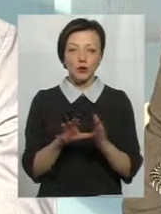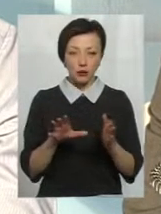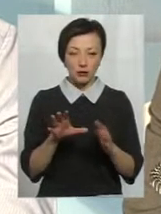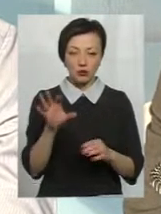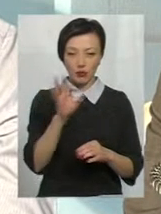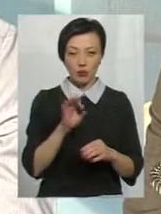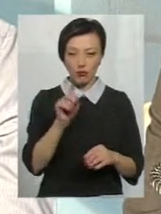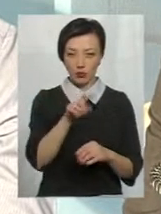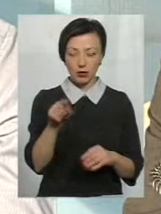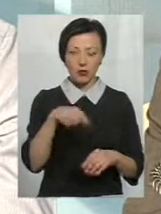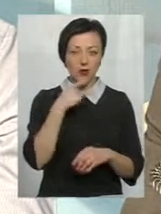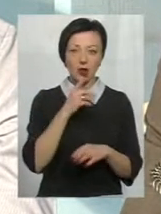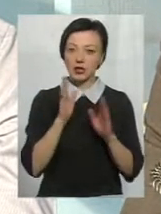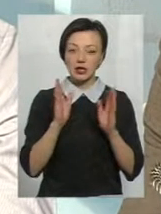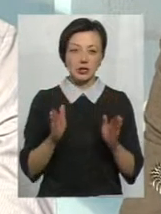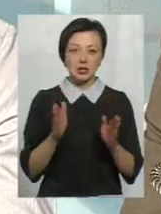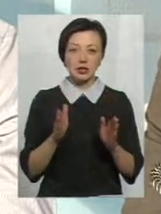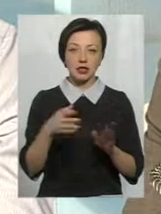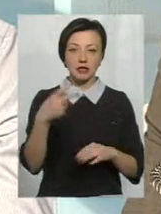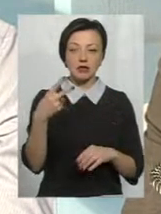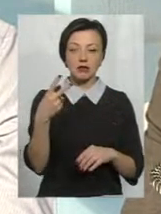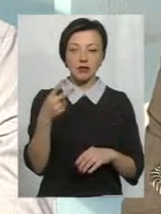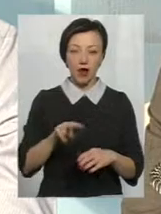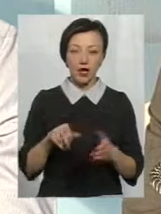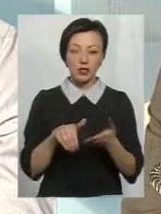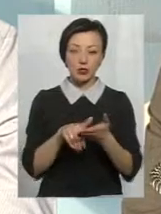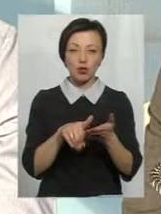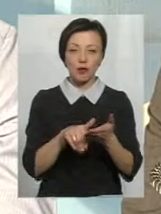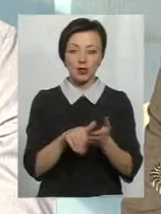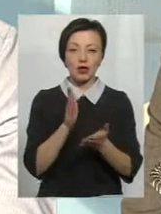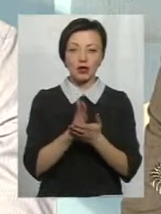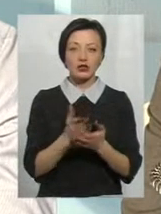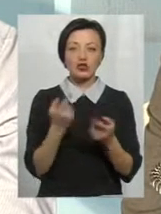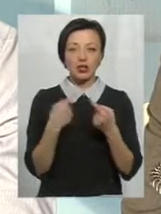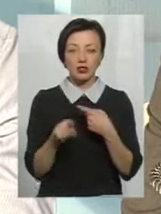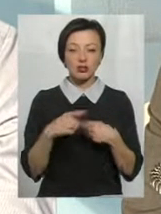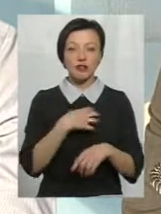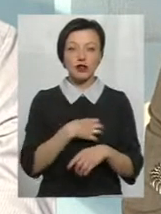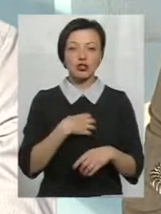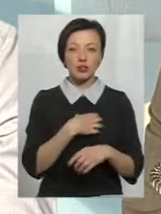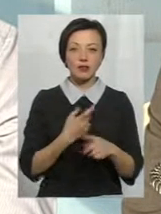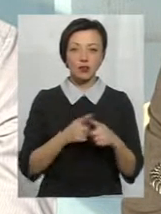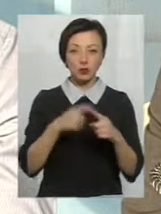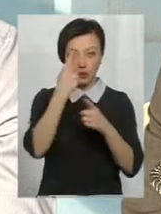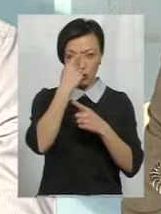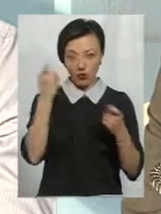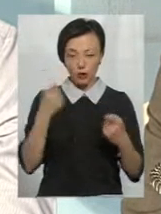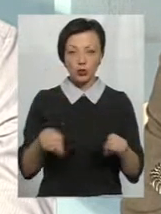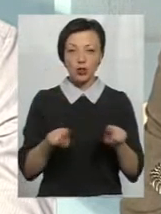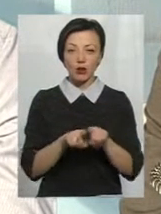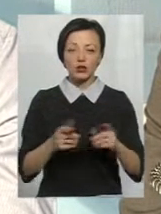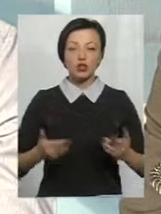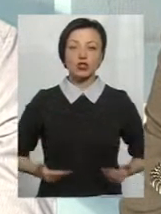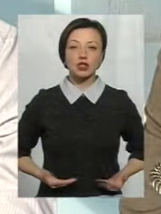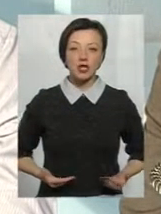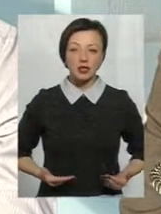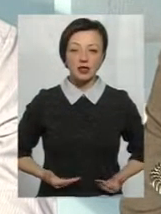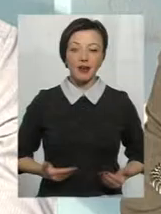них, це не тільки там ці два інструменти, є ще інші. Але важливо, і я на цьому зауважую, також жити в